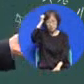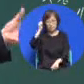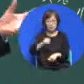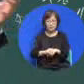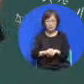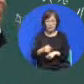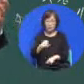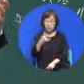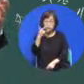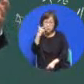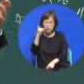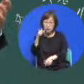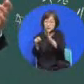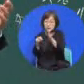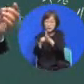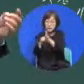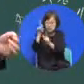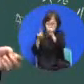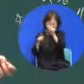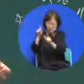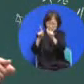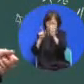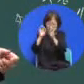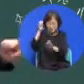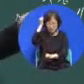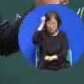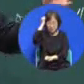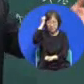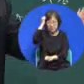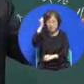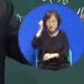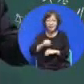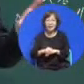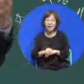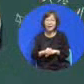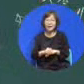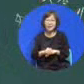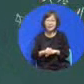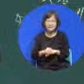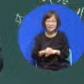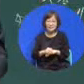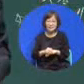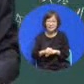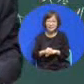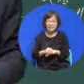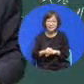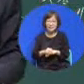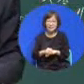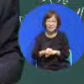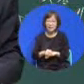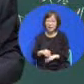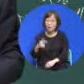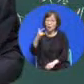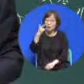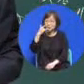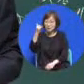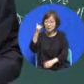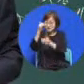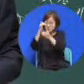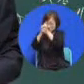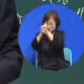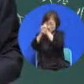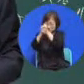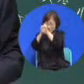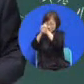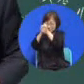어떻게 하는가를 우리는 봤거든요. I saw how they really live their walk of faith. 그 뒤에 응답 저는 엄청 많이